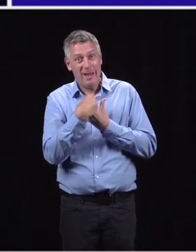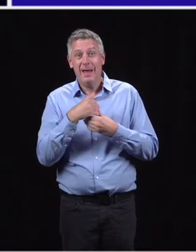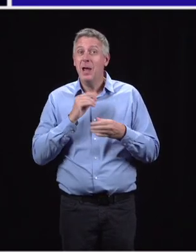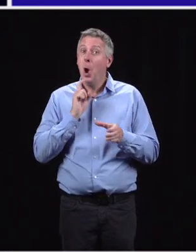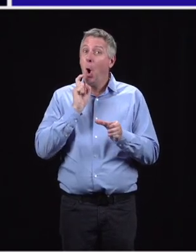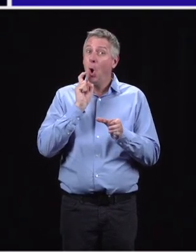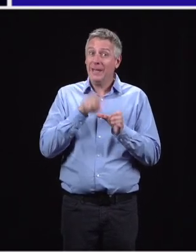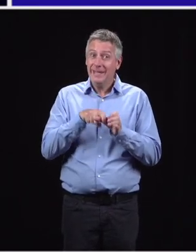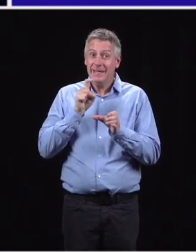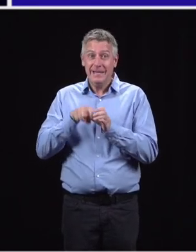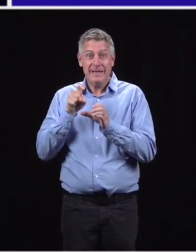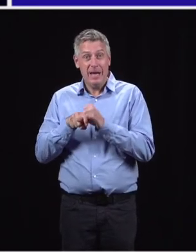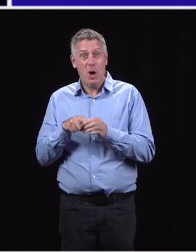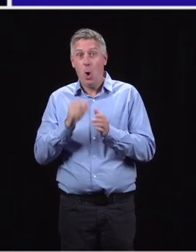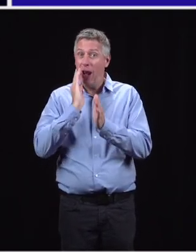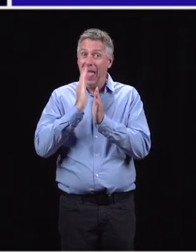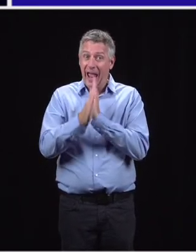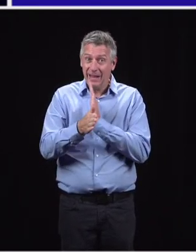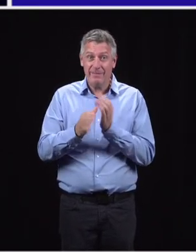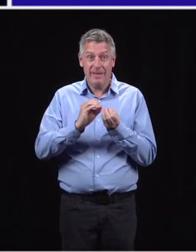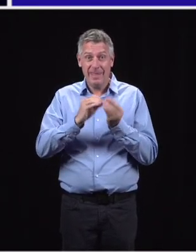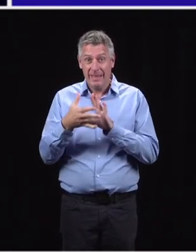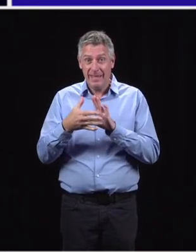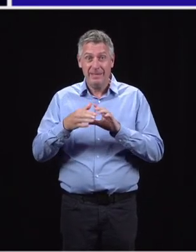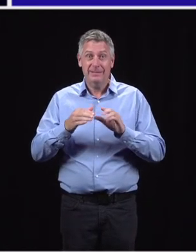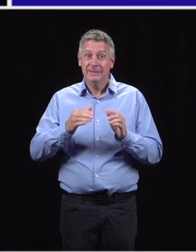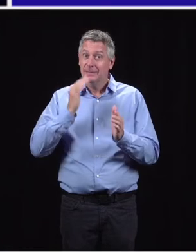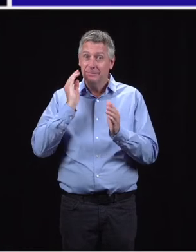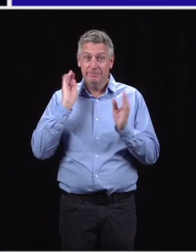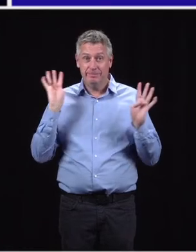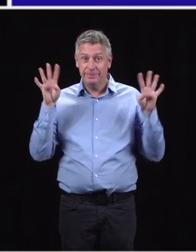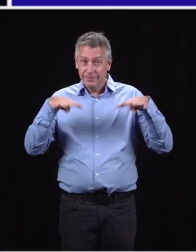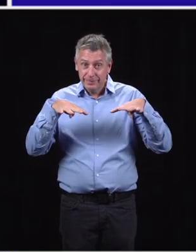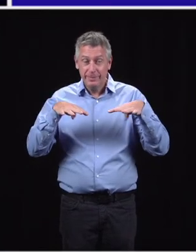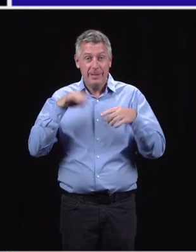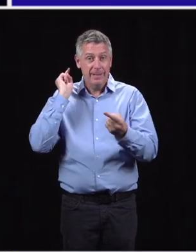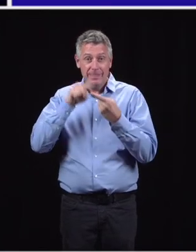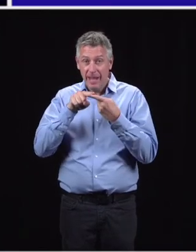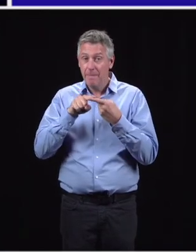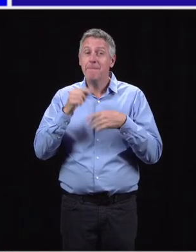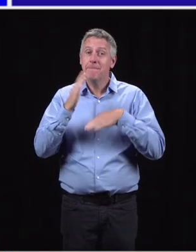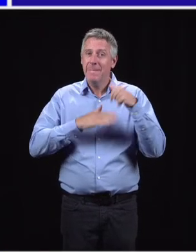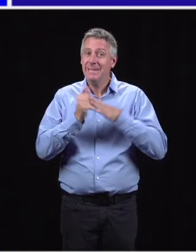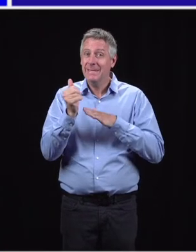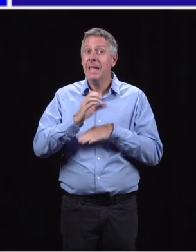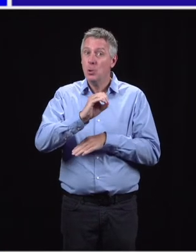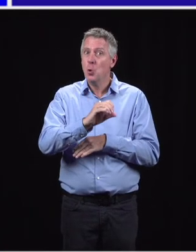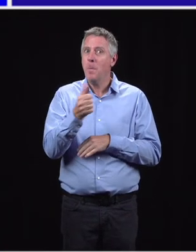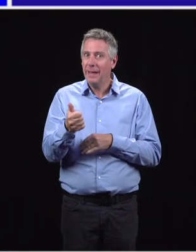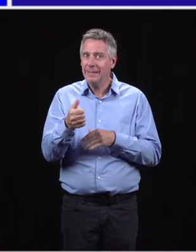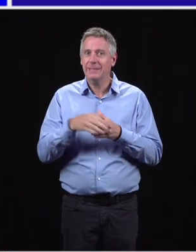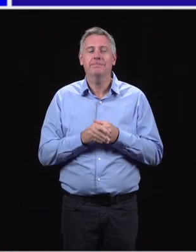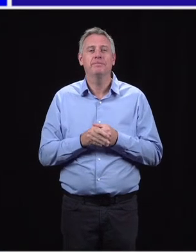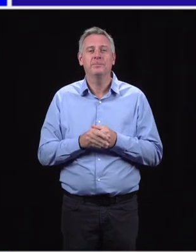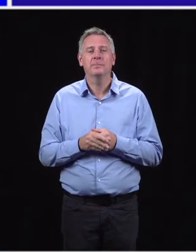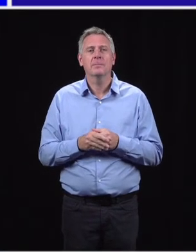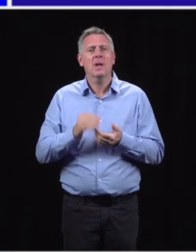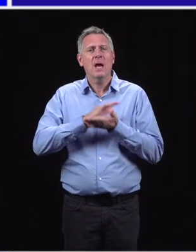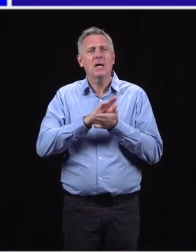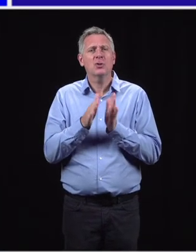en live pour suivre cet événement qui est dédié aux métiers du numérique vous le savez peut-être l'association